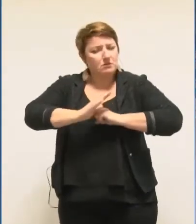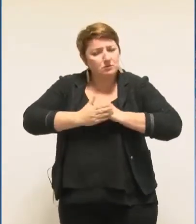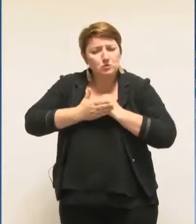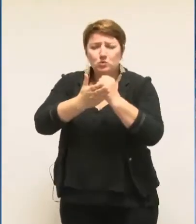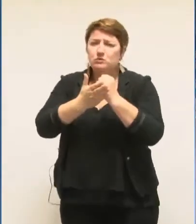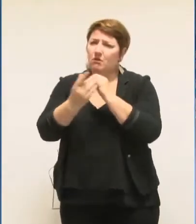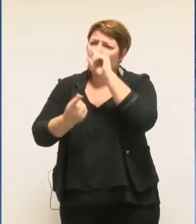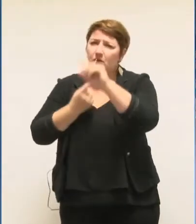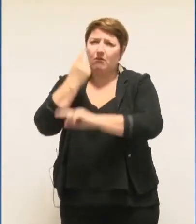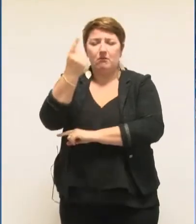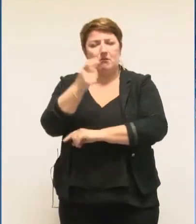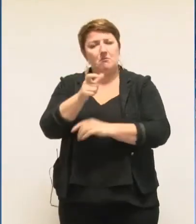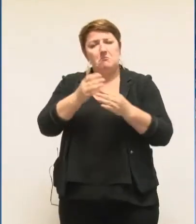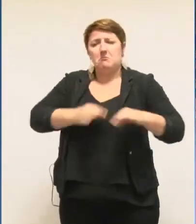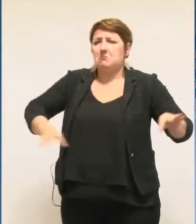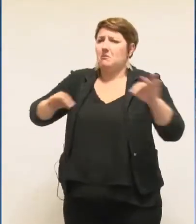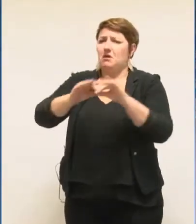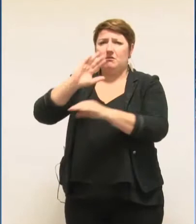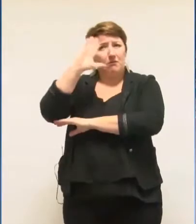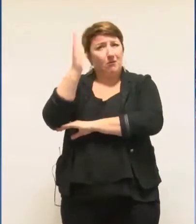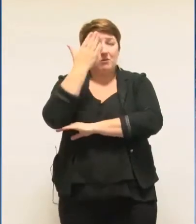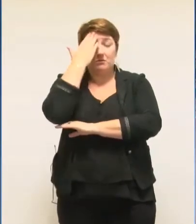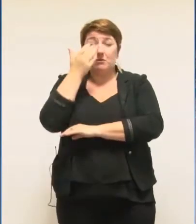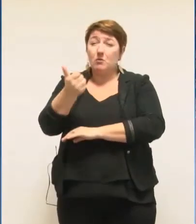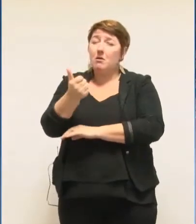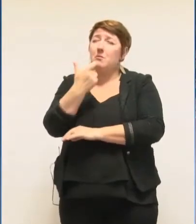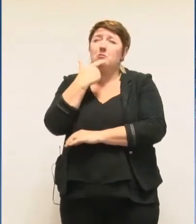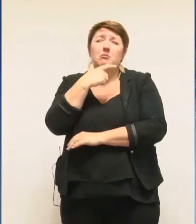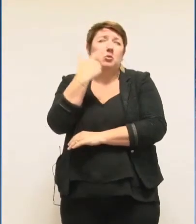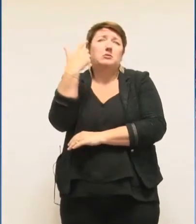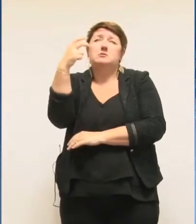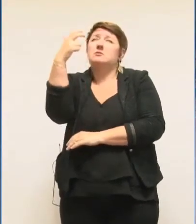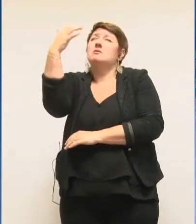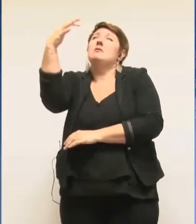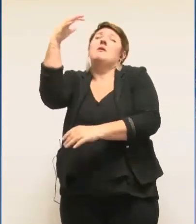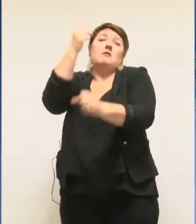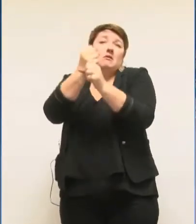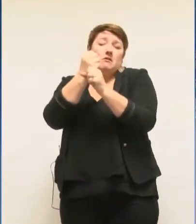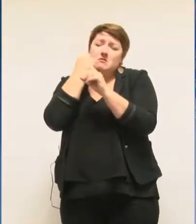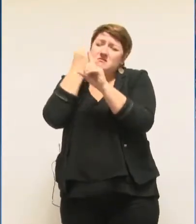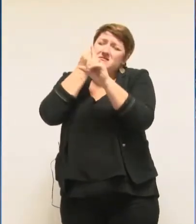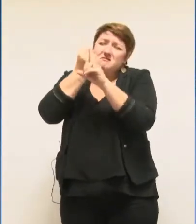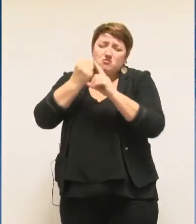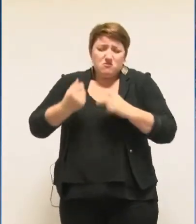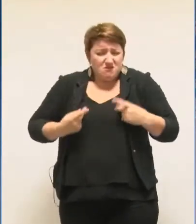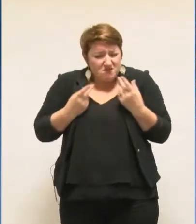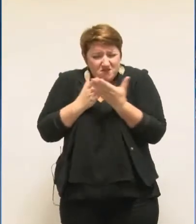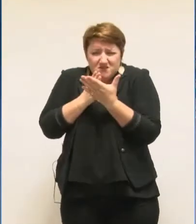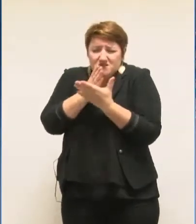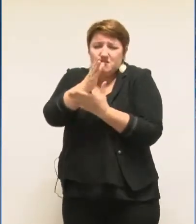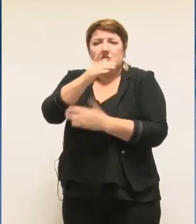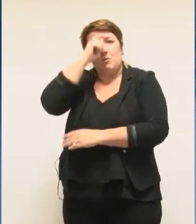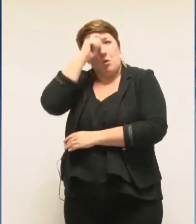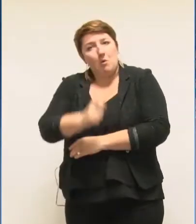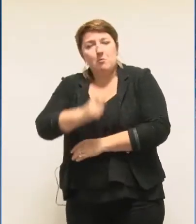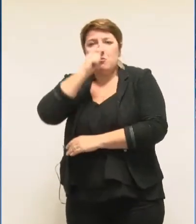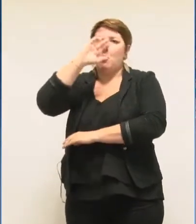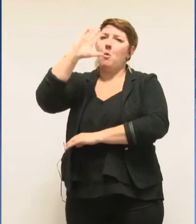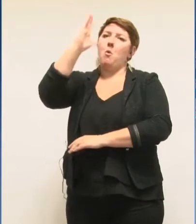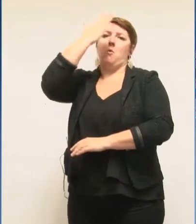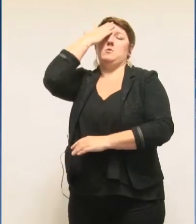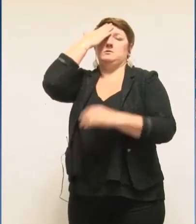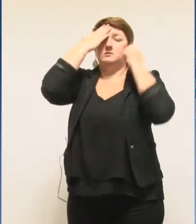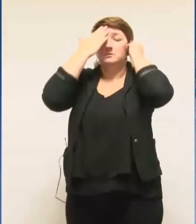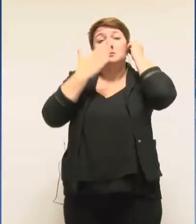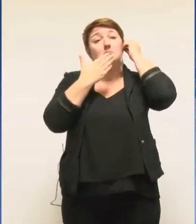d'un pays qui se bat pour survivre depuis des centaines d'années. Alors merci, Monsieur le maire, de continuer à œuvrer pour que